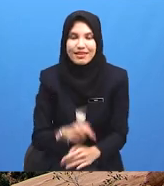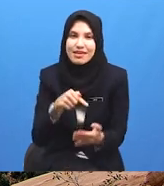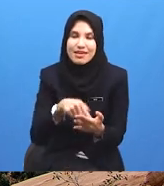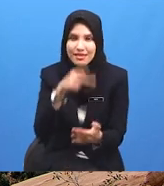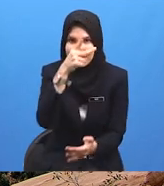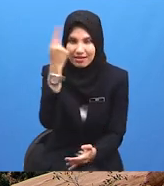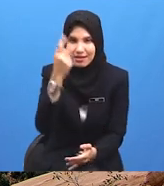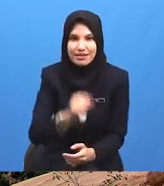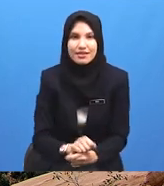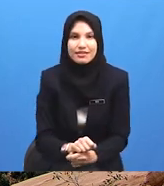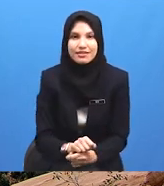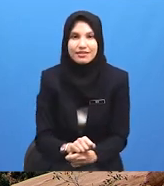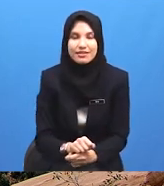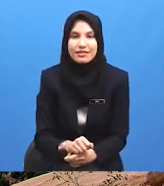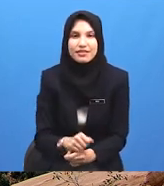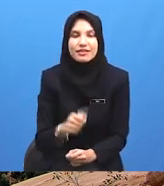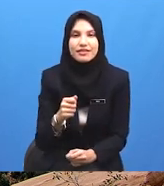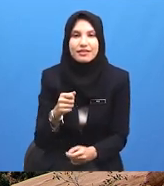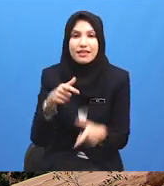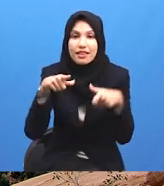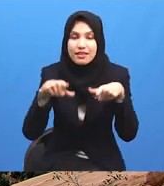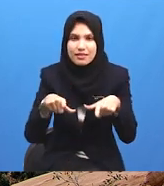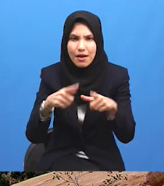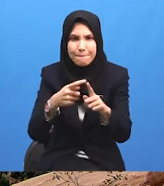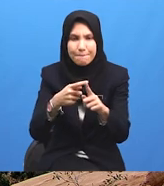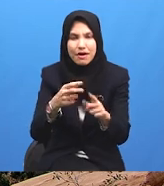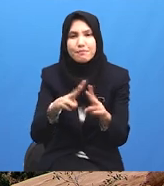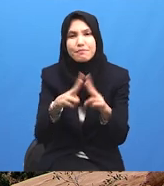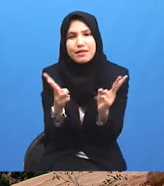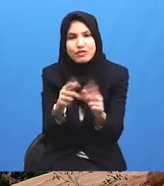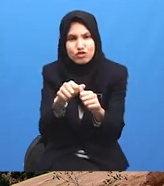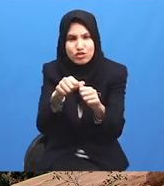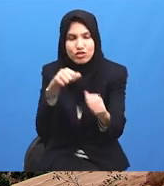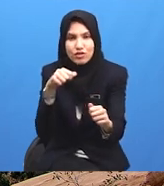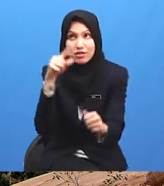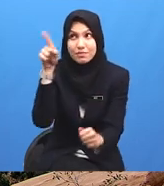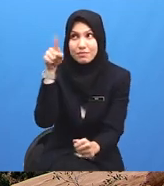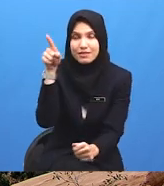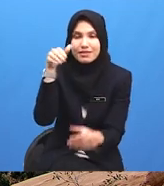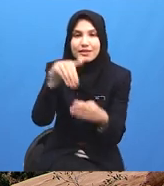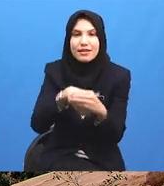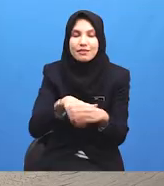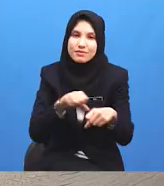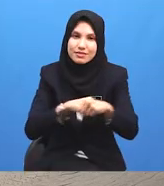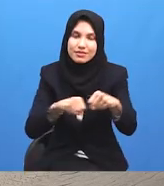planet Neptune terletak paling jauh daripada matahari dalam sistem suria